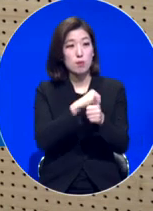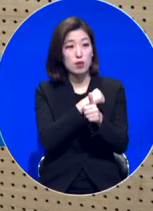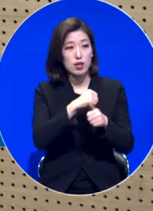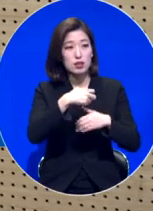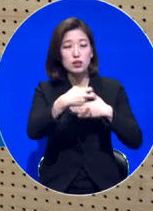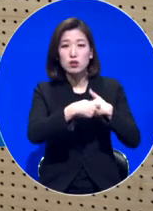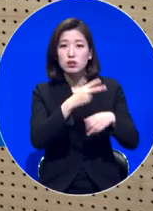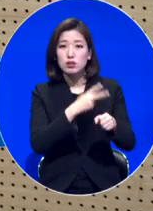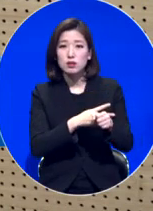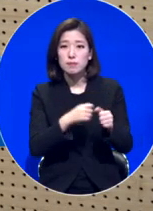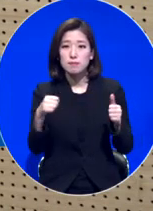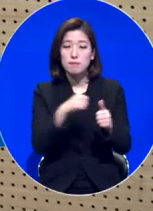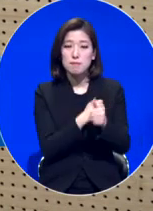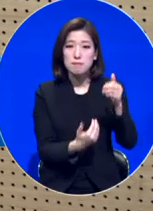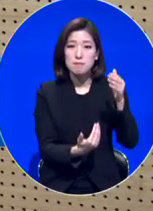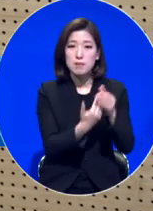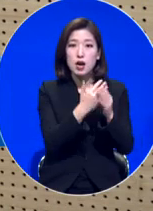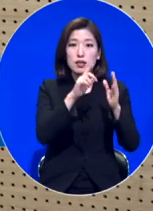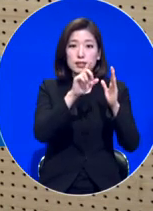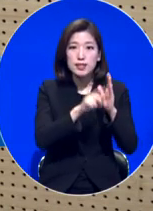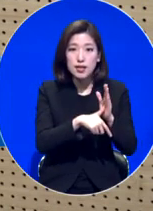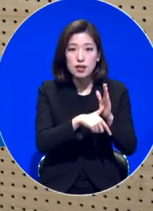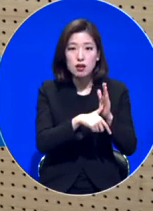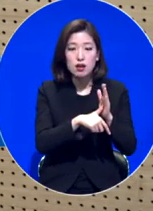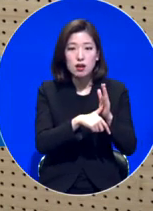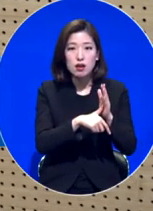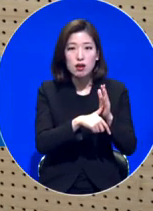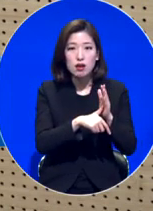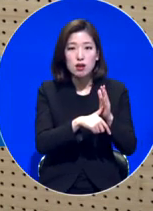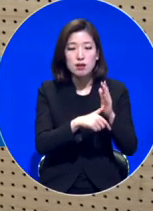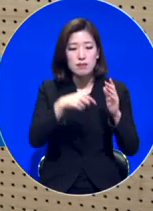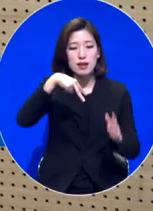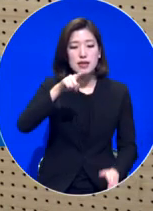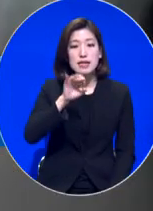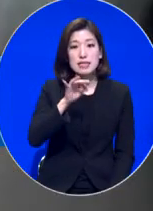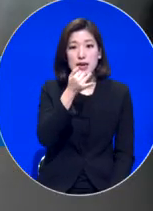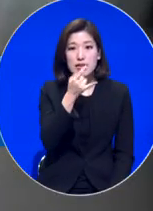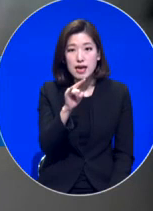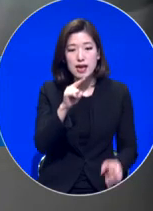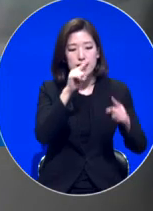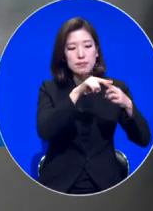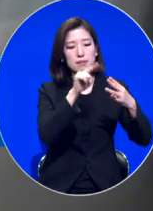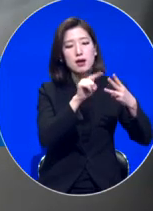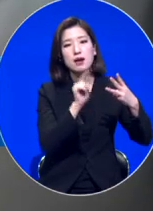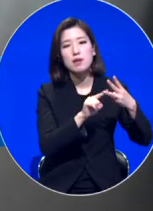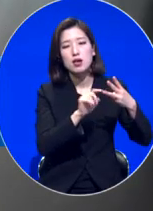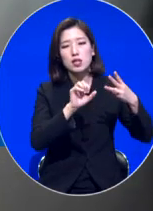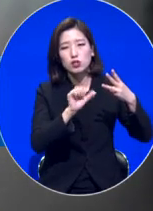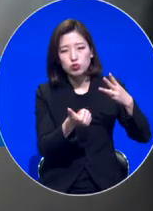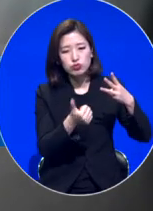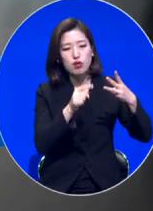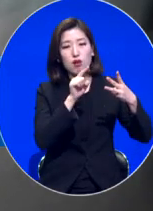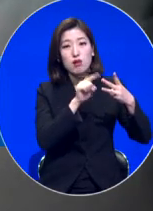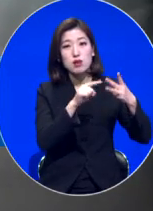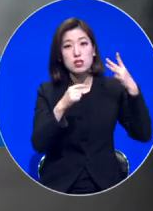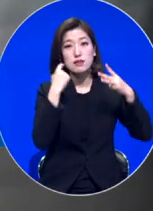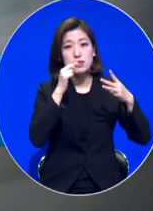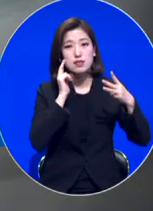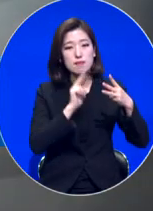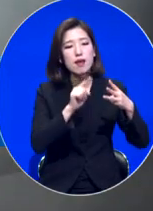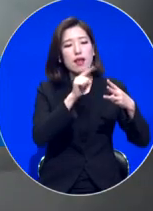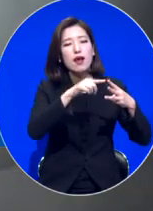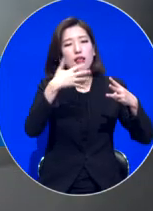종사자를 폭행해서 그 결과가 상해, 중상해, 사망 이렇게 세 개의 격으로 나누어서